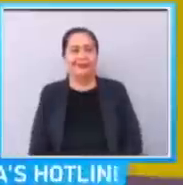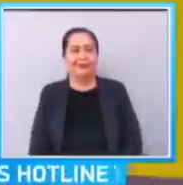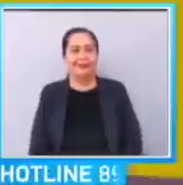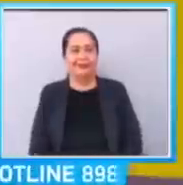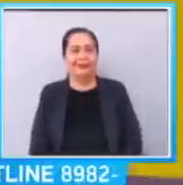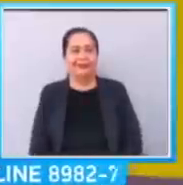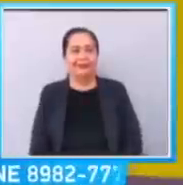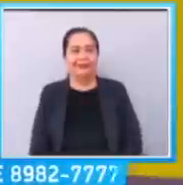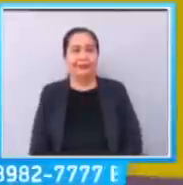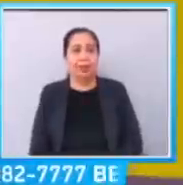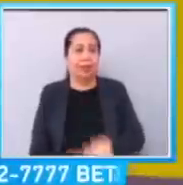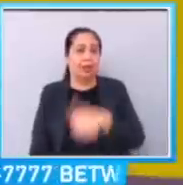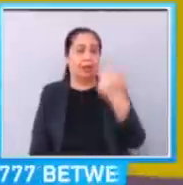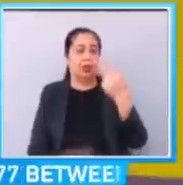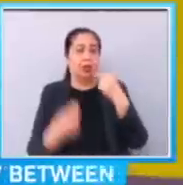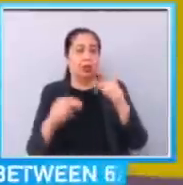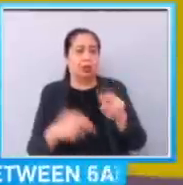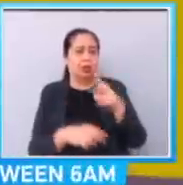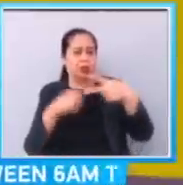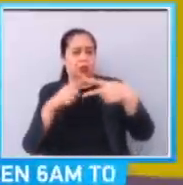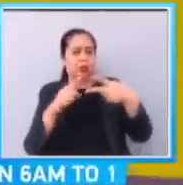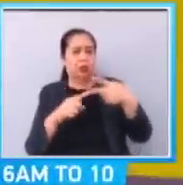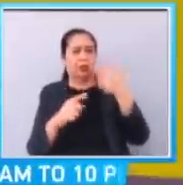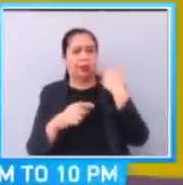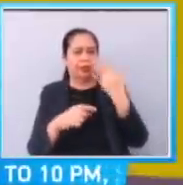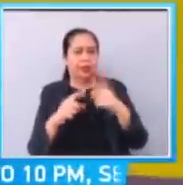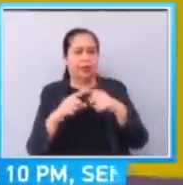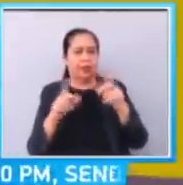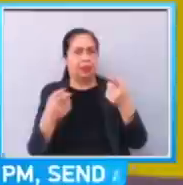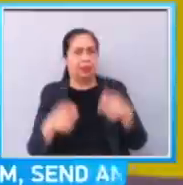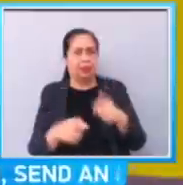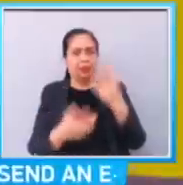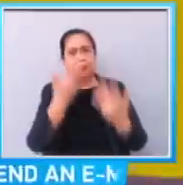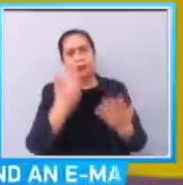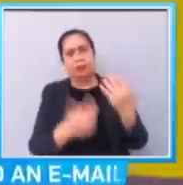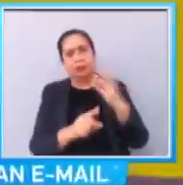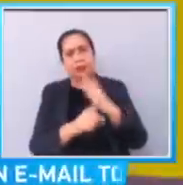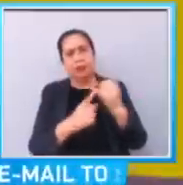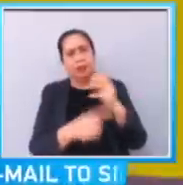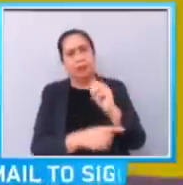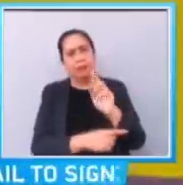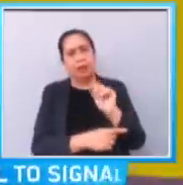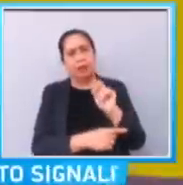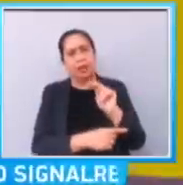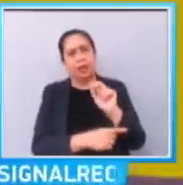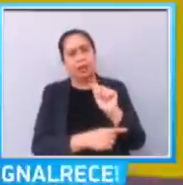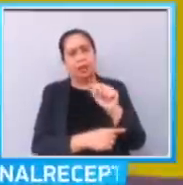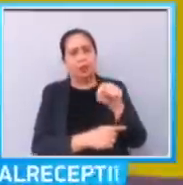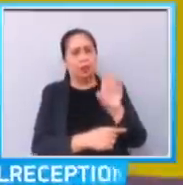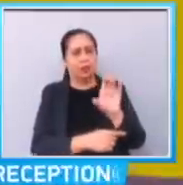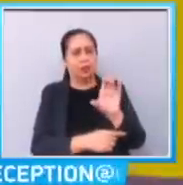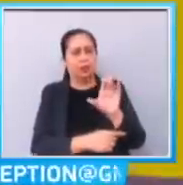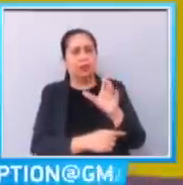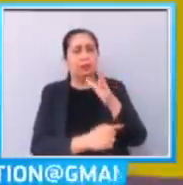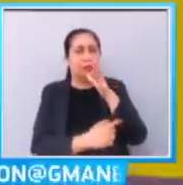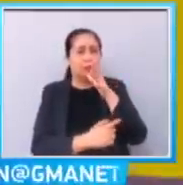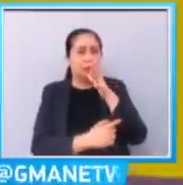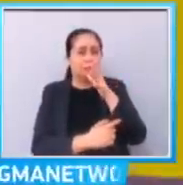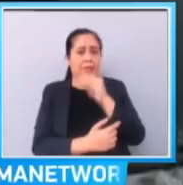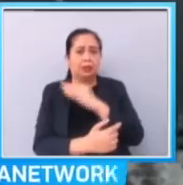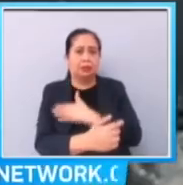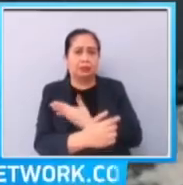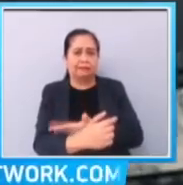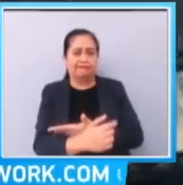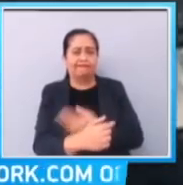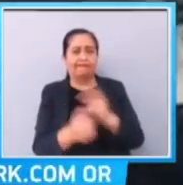Sa ibang balita, dalawa ang nasawi sa isang insidente ng sunog sa Barangay Mariana, Quezon City. Mag-ina po ang mga biktima. Base